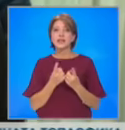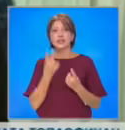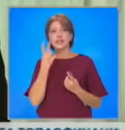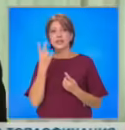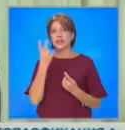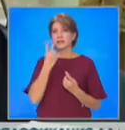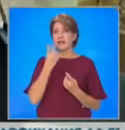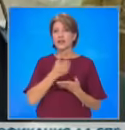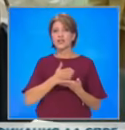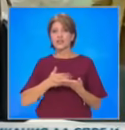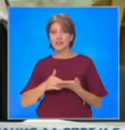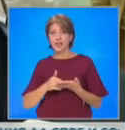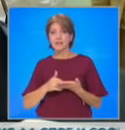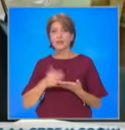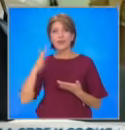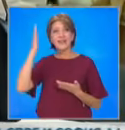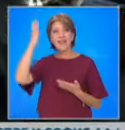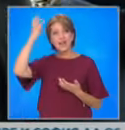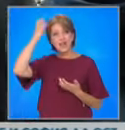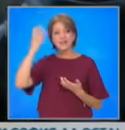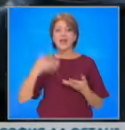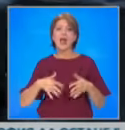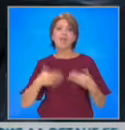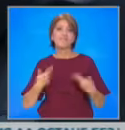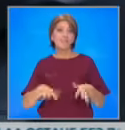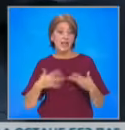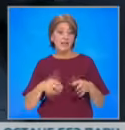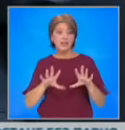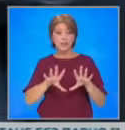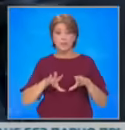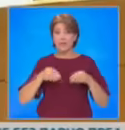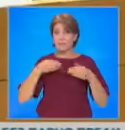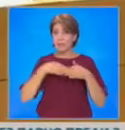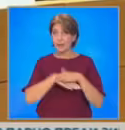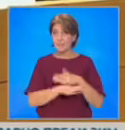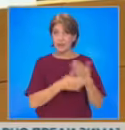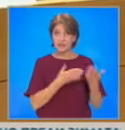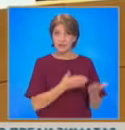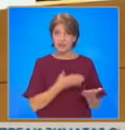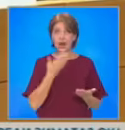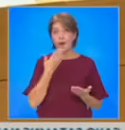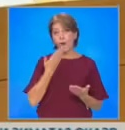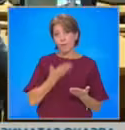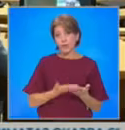не желаят да приемат бежанци от Афганистан. Вътрешните министри обещаха и допълнителна подкрепа от Frontex